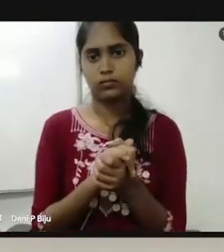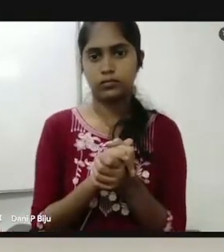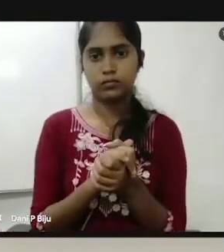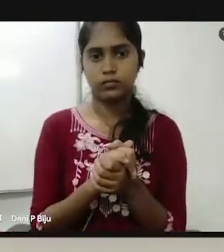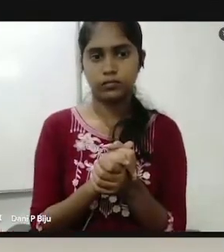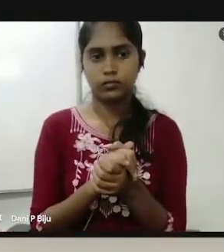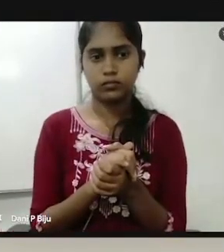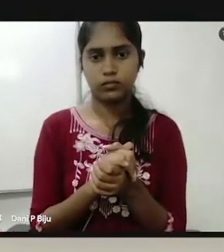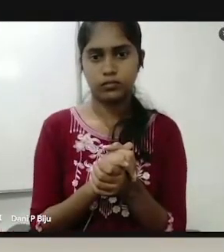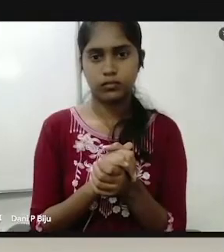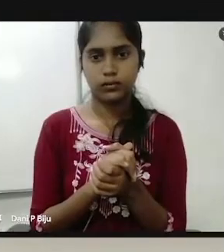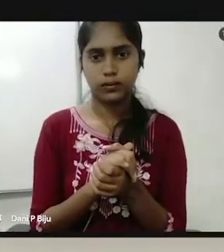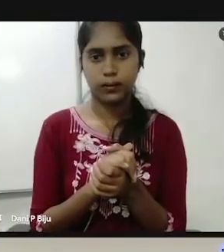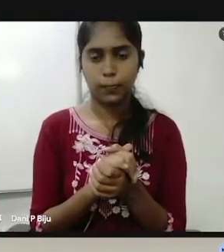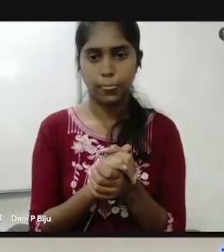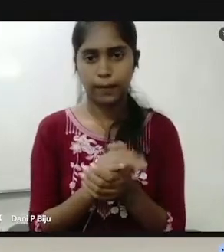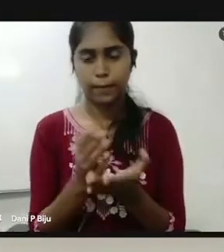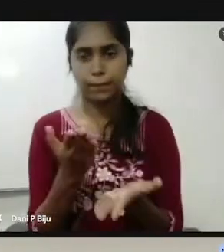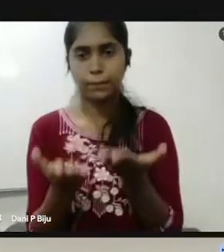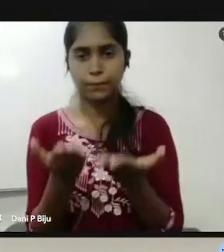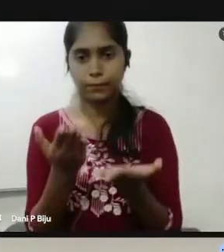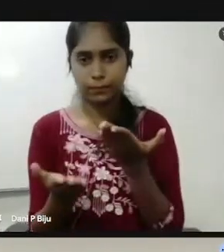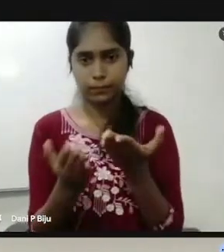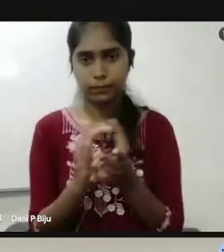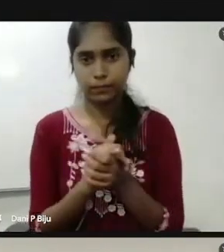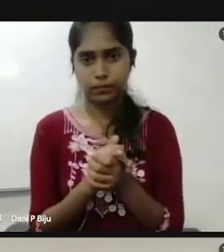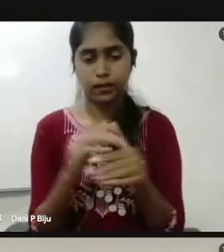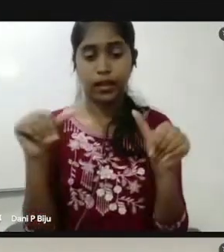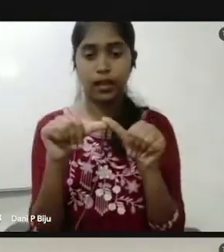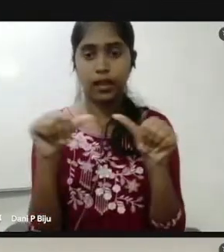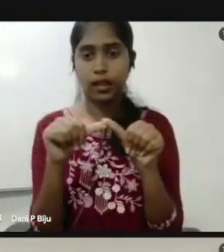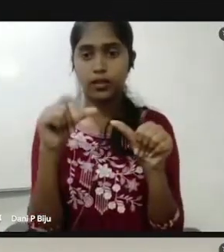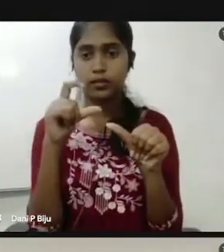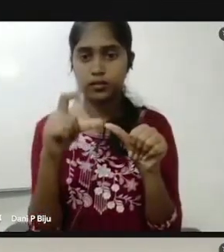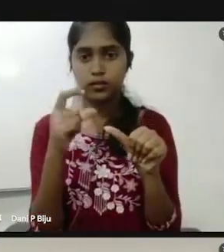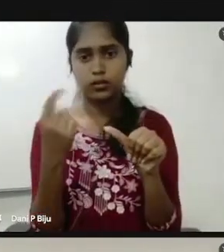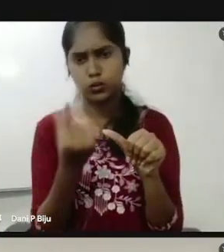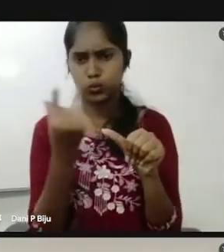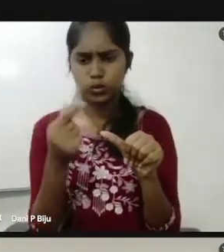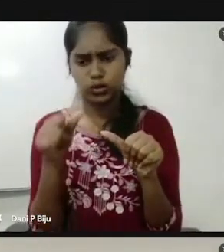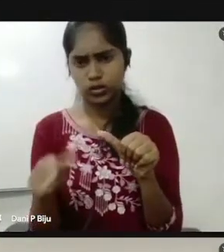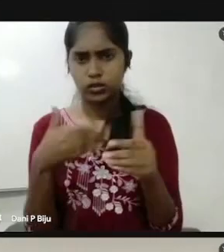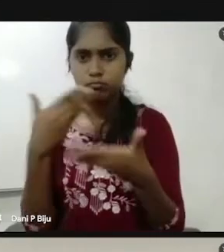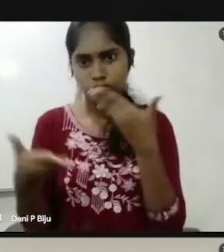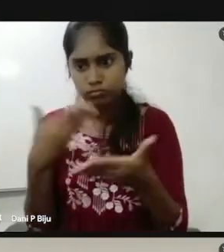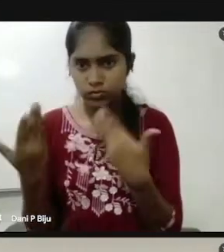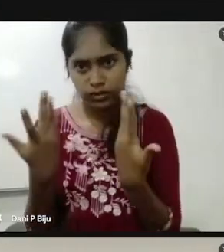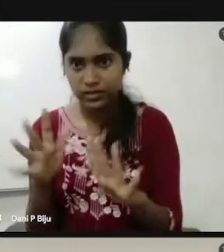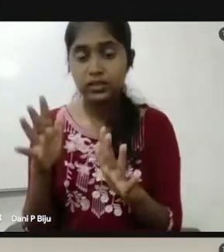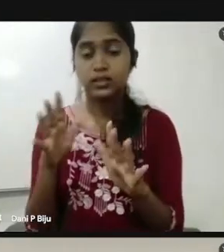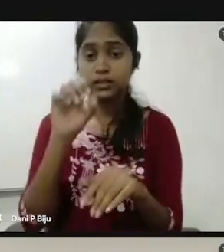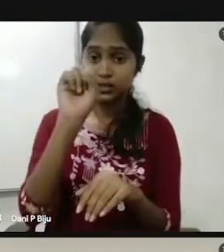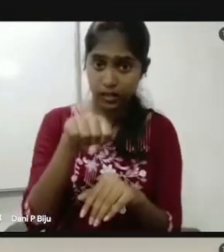മാം, ഇൻ കേസ് നമ്മള് ഈ AAC വഴി നമ്മള് ഓരോന്ന് പഠിപ്പിച്ചു, ലൈക്ക് നോ പറയാനും എസ്